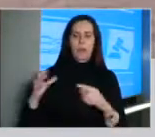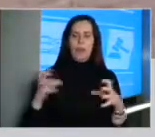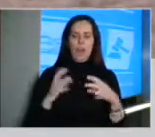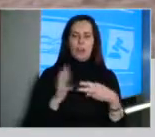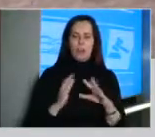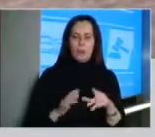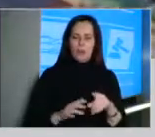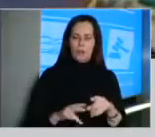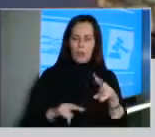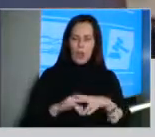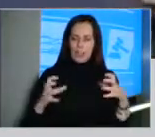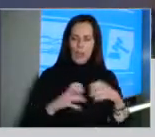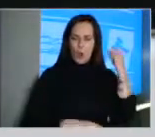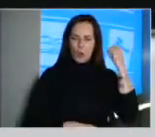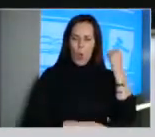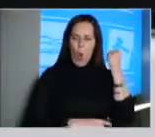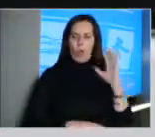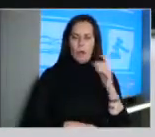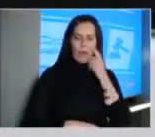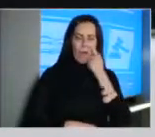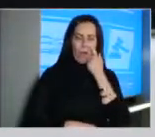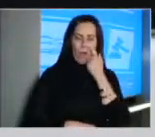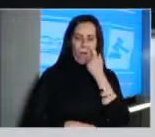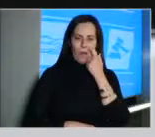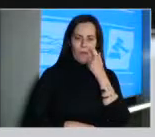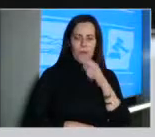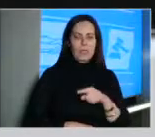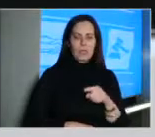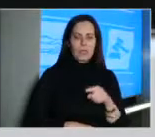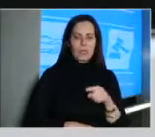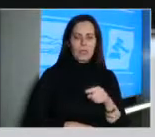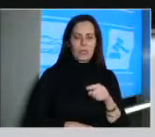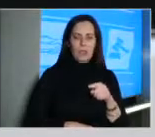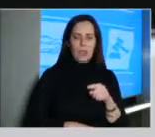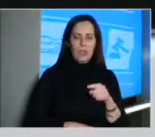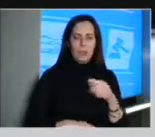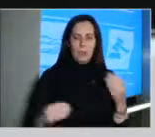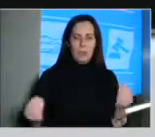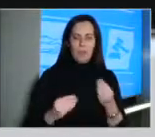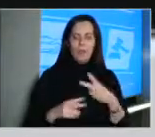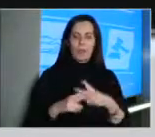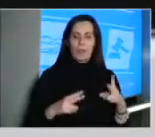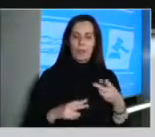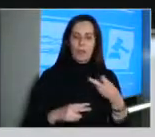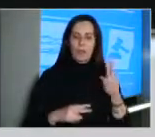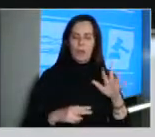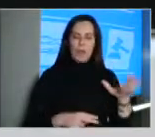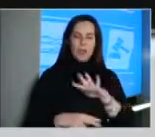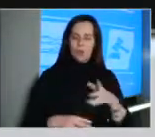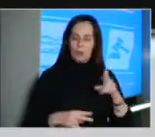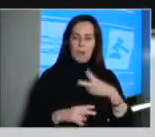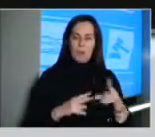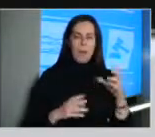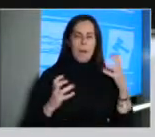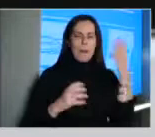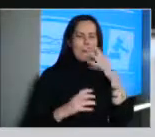לחברת החשמל, והשאר לתחנות הכוח הפרטיות. אוקיי? קודם כל, זו תשומה נקייה הרבה יותר מבחינה סביבתית מאשר